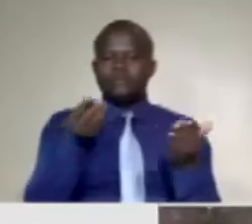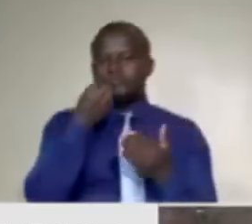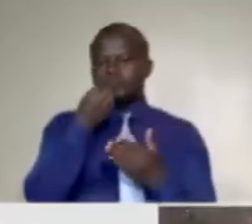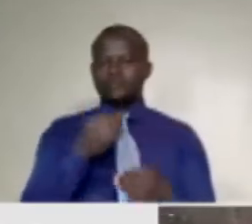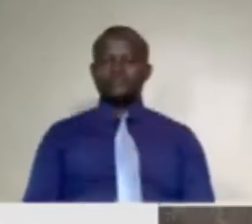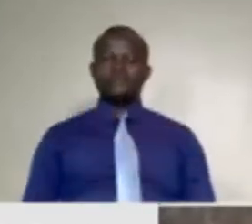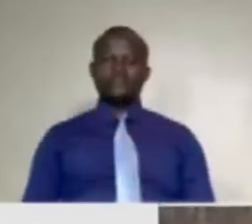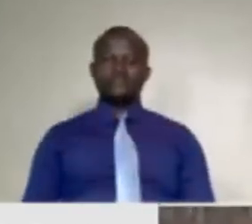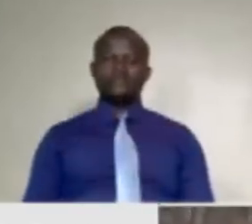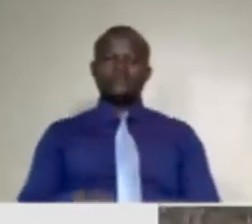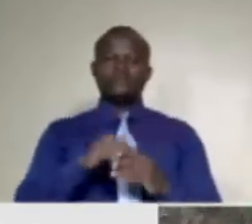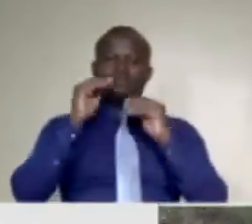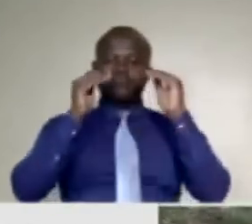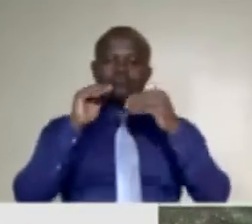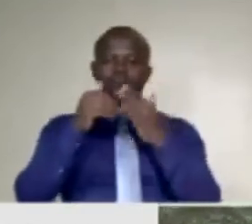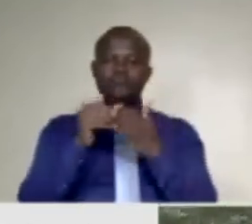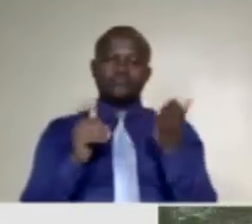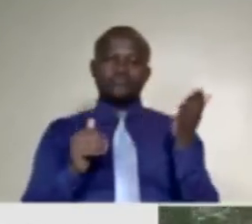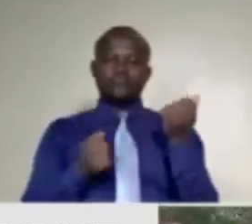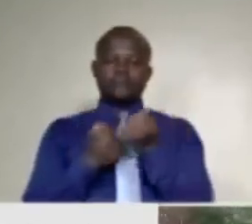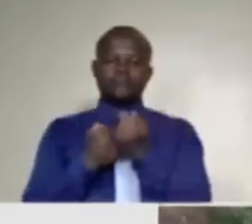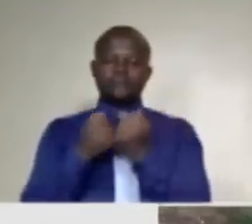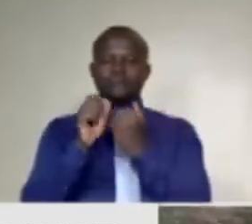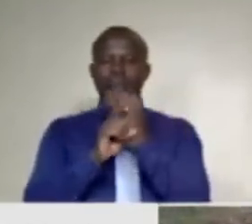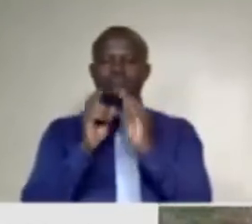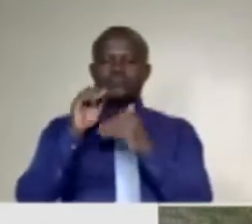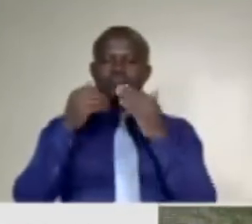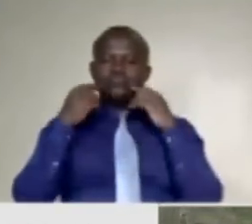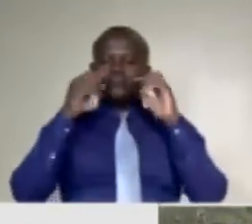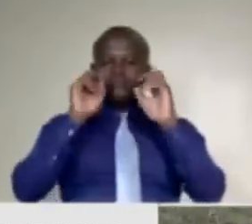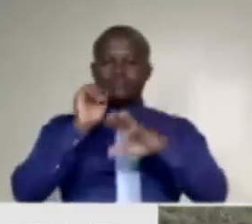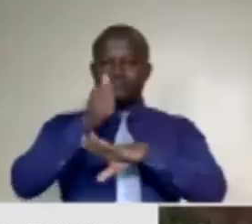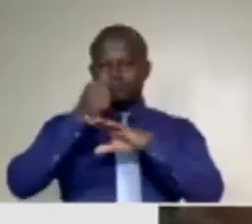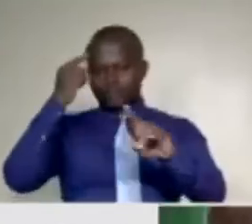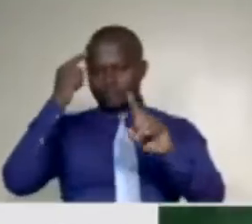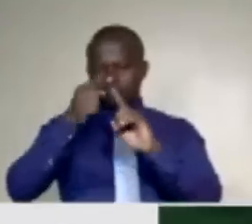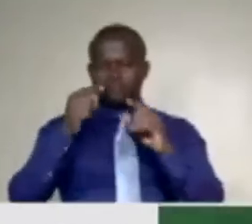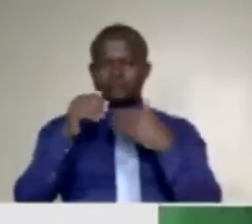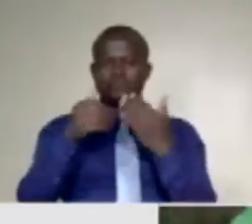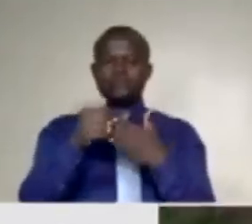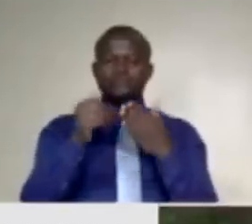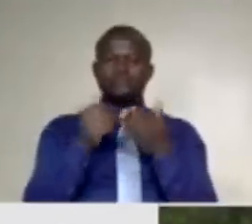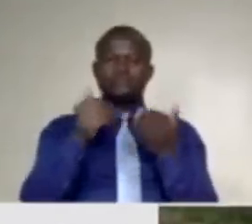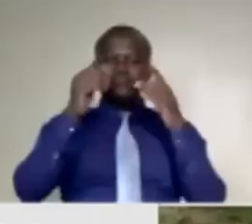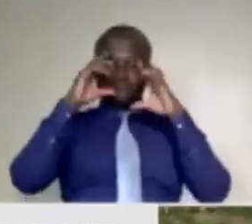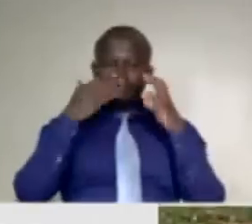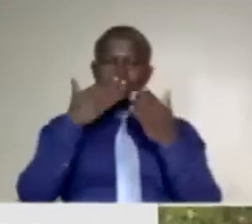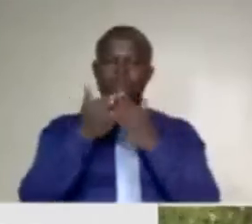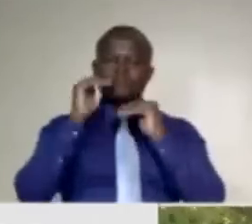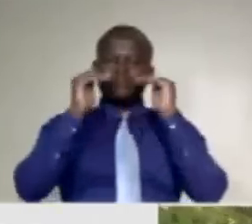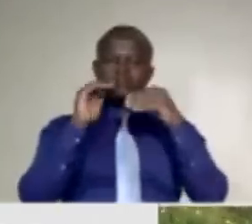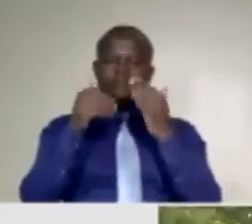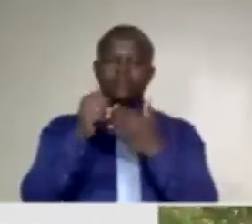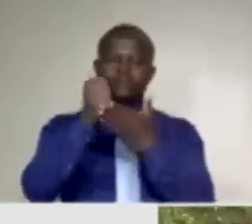yanjye. Abagize urwego rwunganira akarere mu gucunga umutekano bavuga ko bihaye intego zigamije guhesha isura nziza urwo rwego